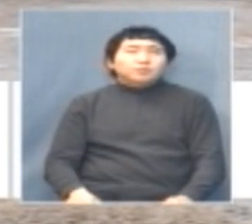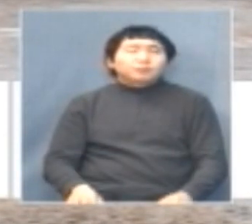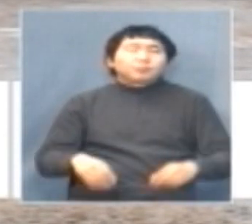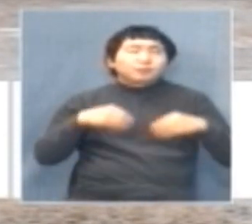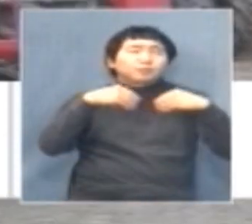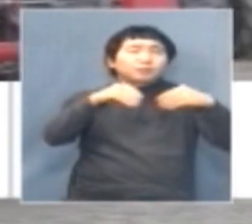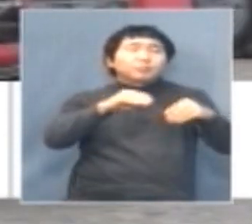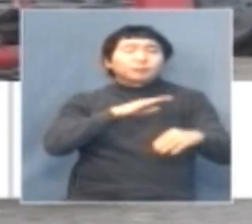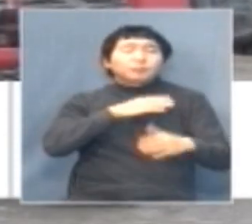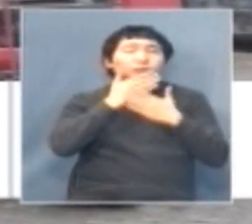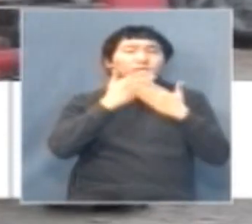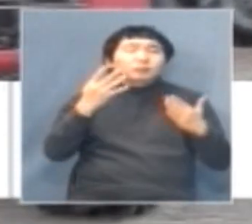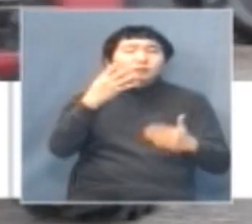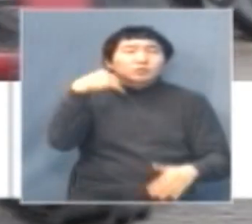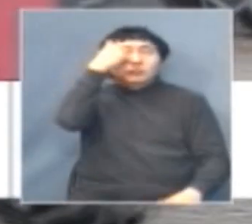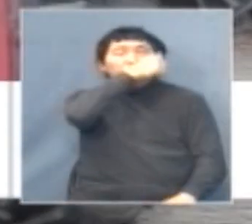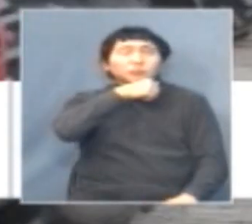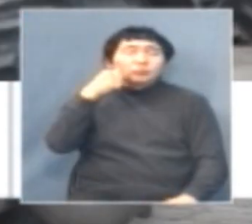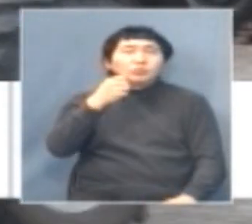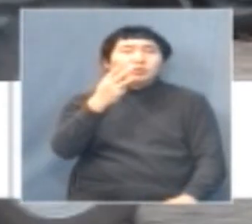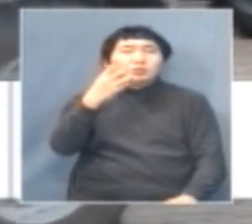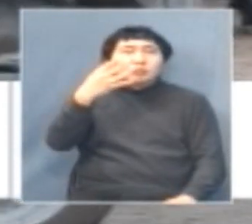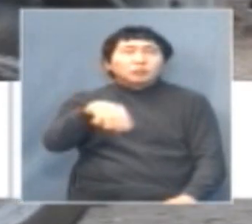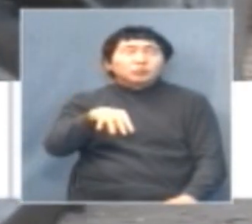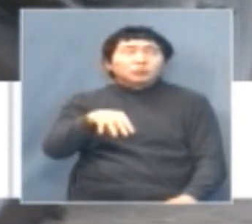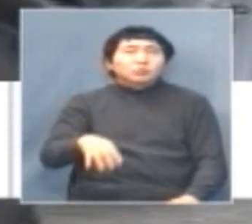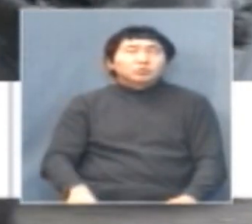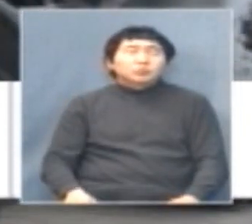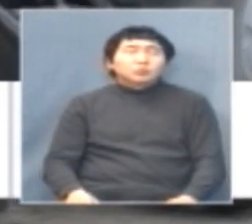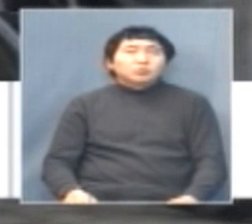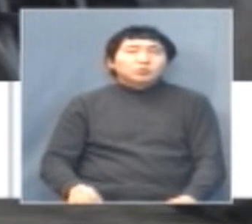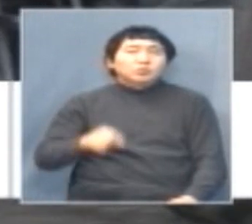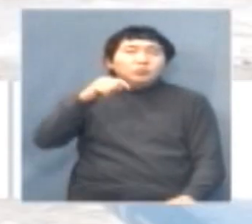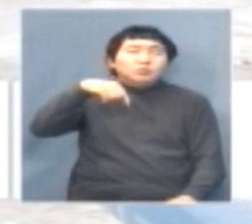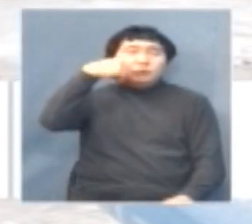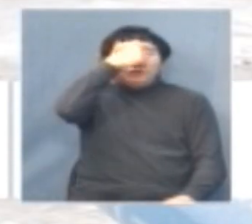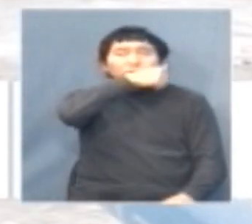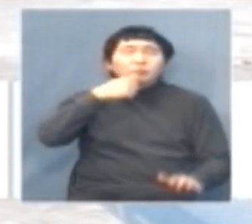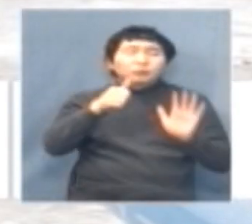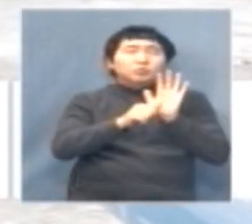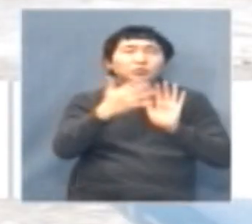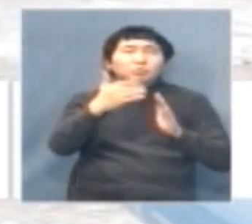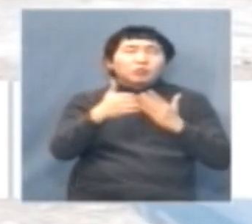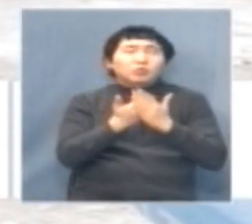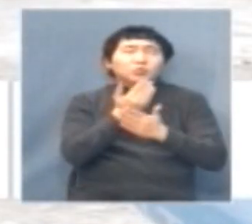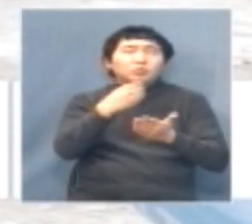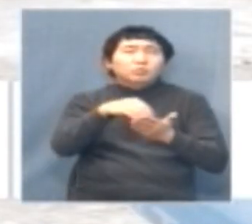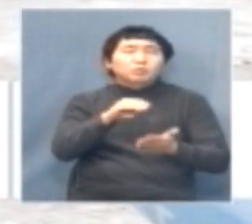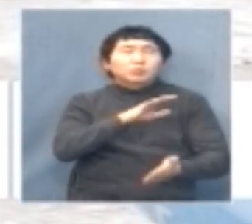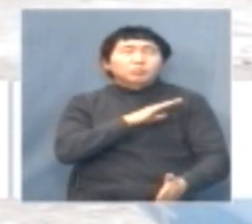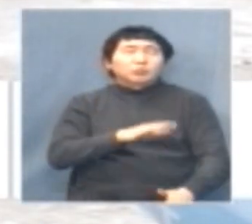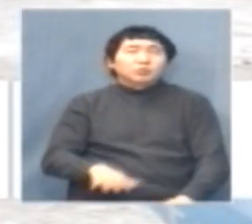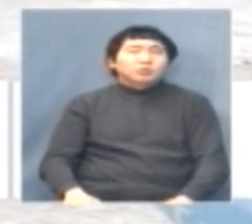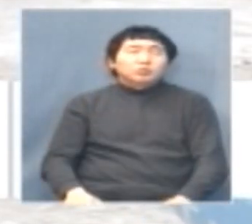года сюда поступило 340 единиц. Конкретно в этом году – 65. Сегодня в Тарбагатайском